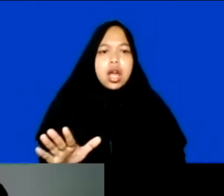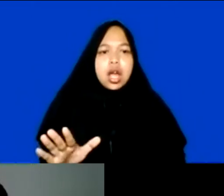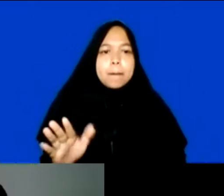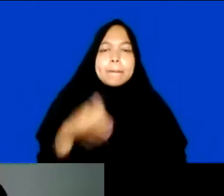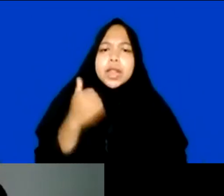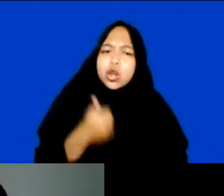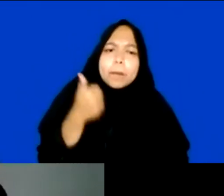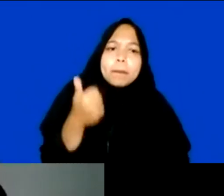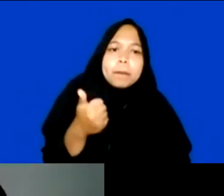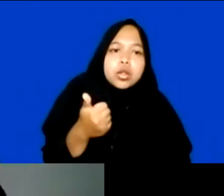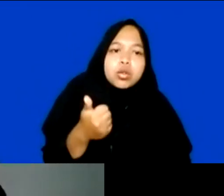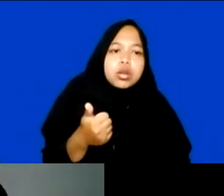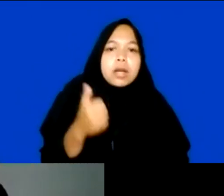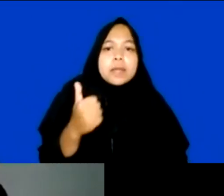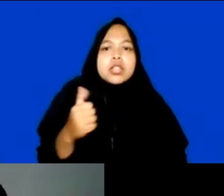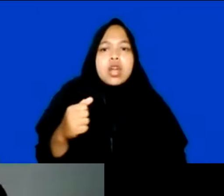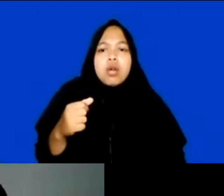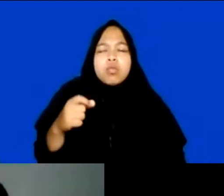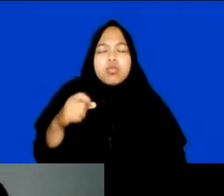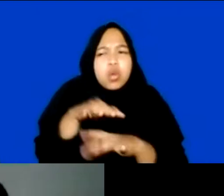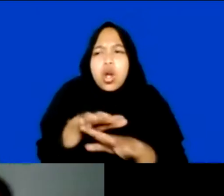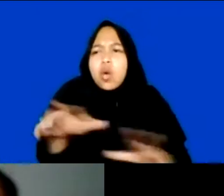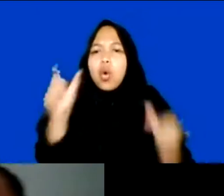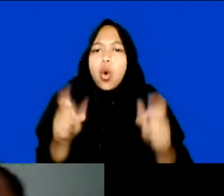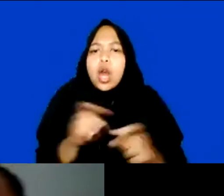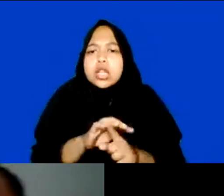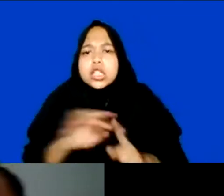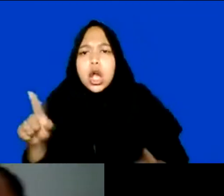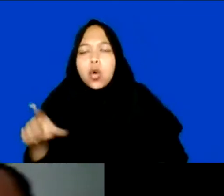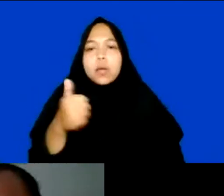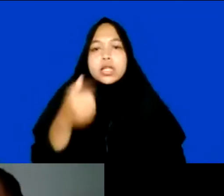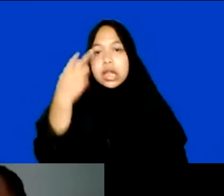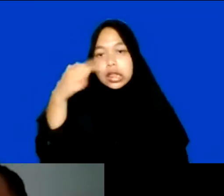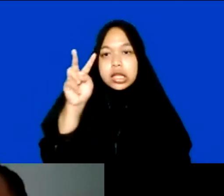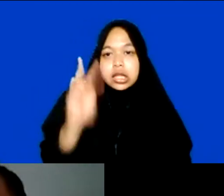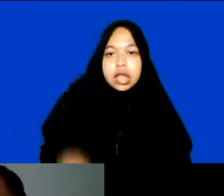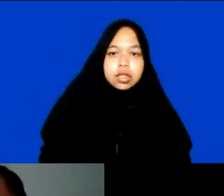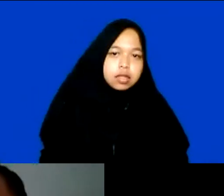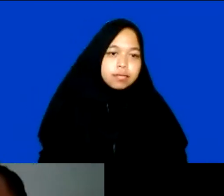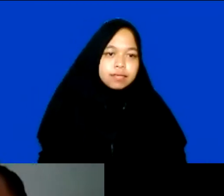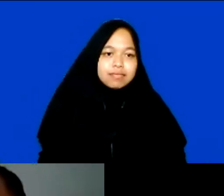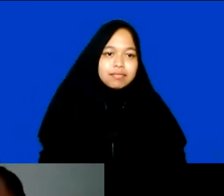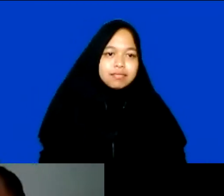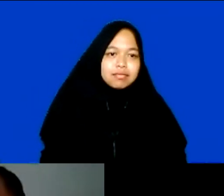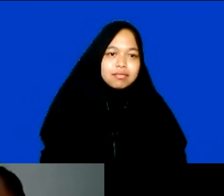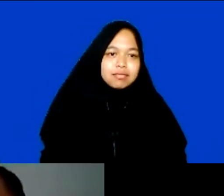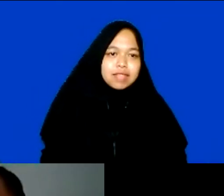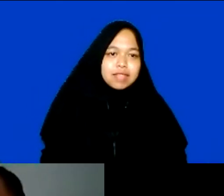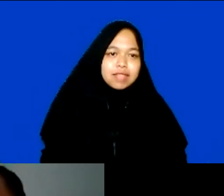bisa menjangkau jauh lah ya, karena dia marketnya global kan, Pak. Siapa aja ada kan, tinggal kita pintar-pintar